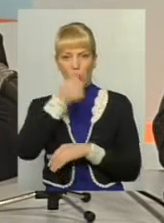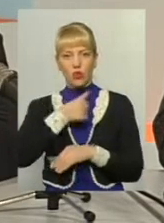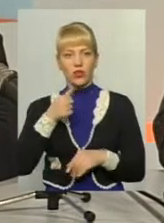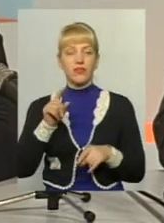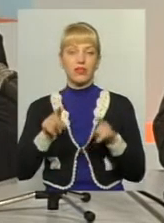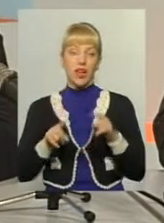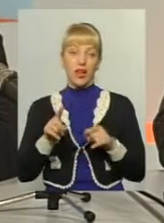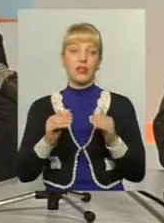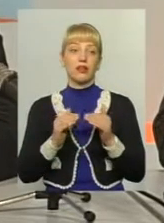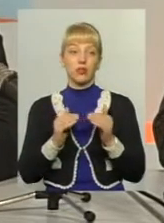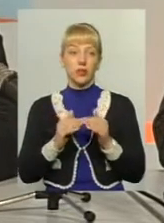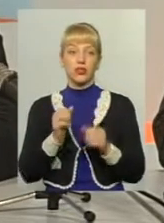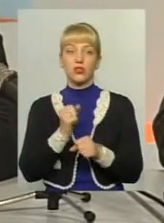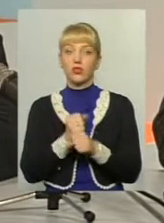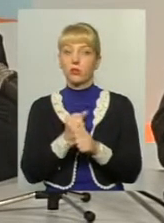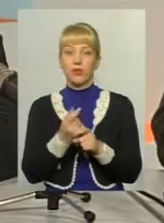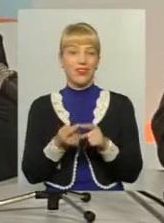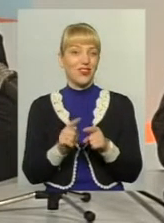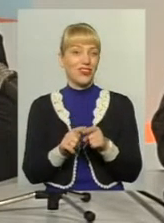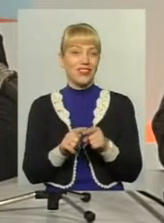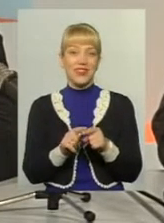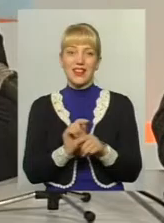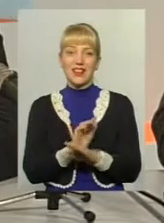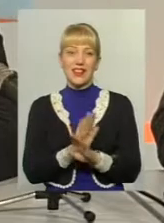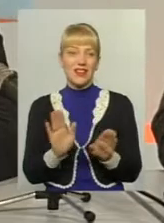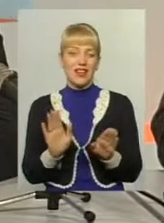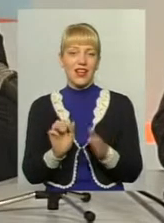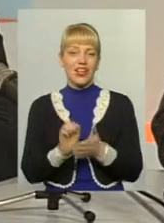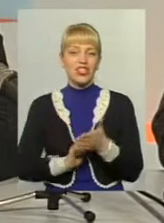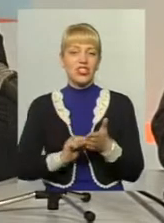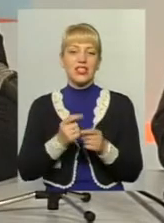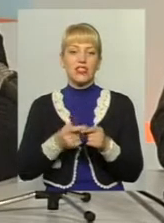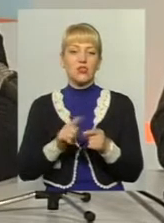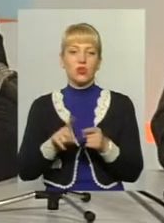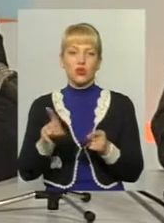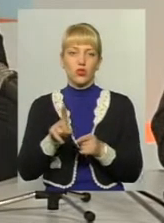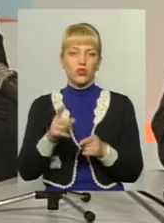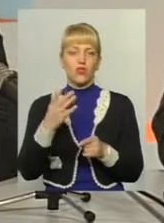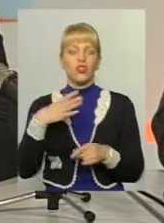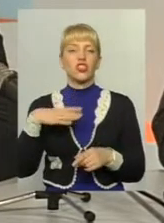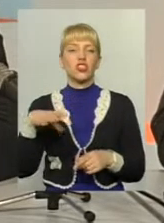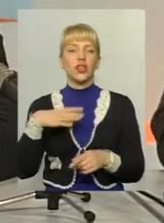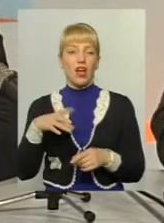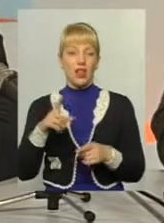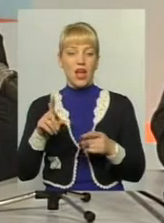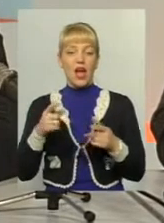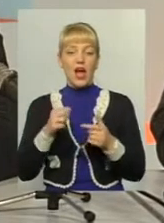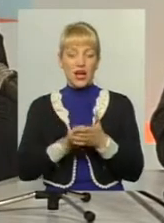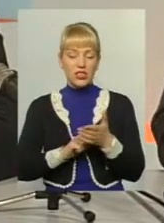повинні зробити капітальний ремонт. Скільки вже чекають люди того капітального ремонту?